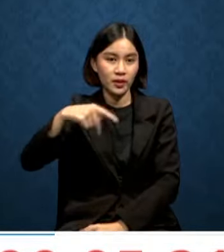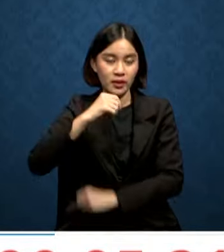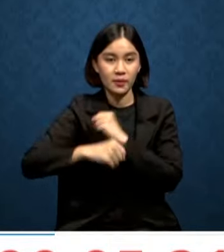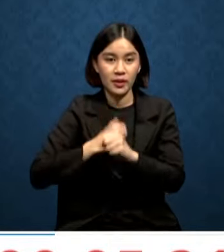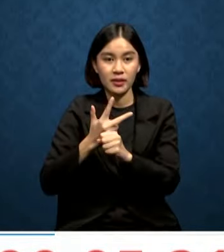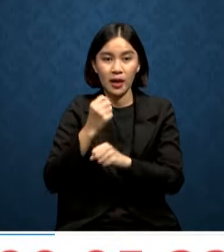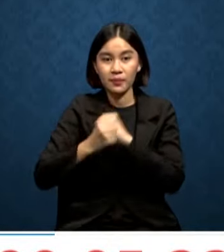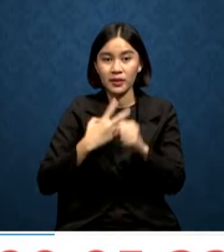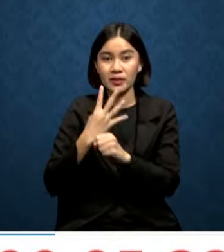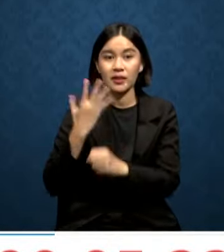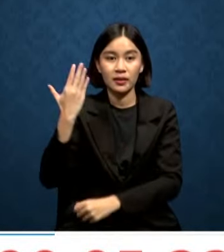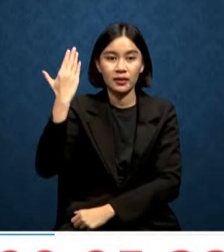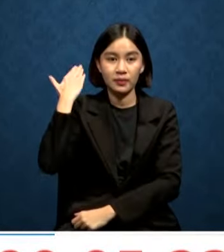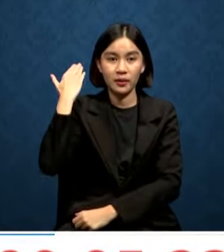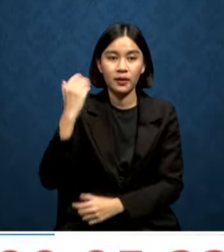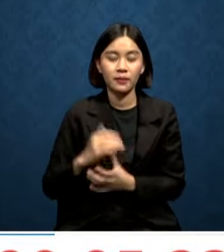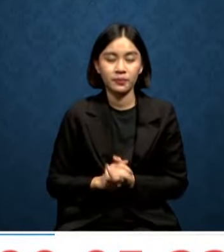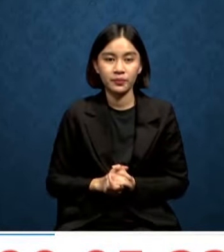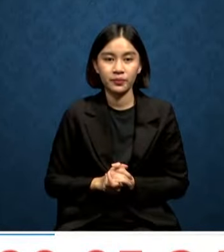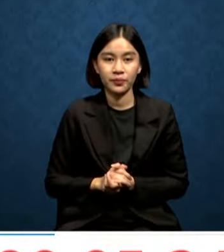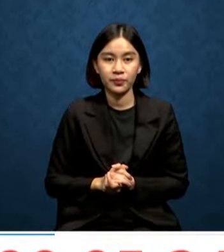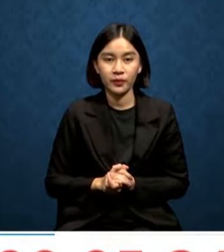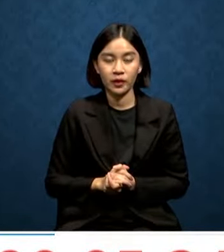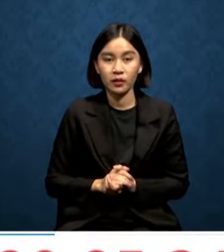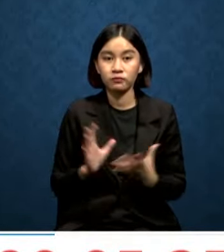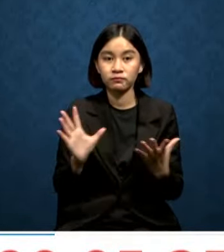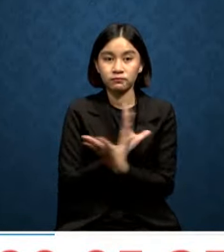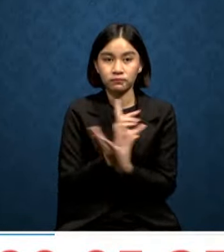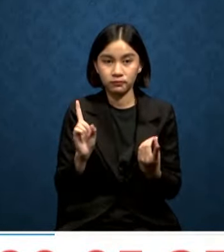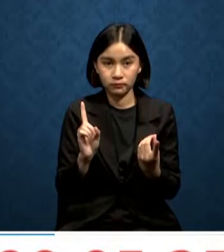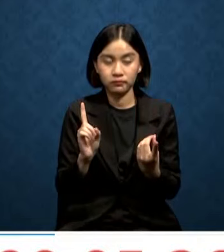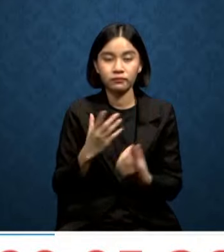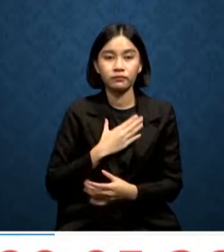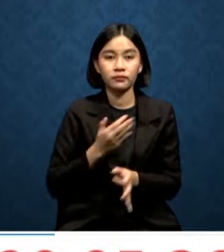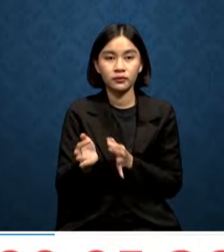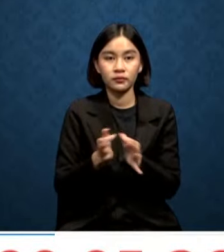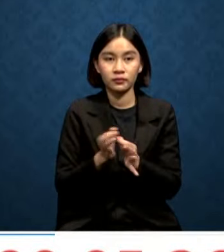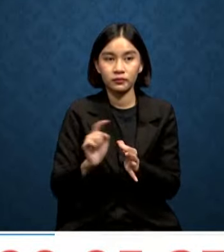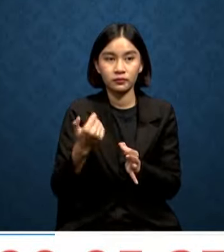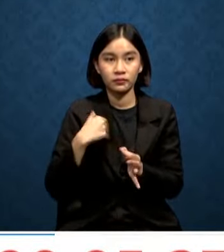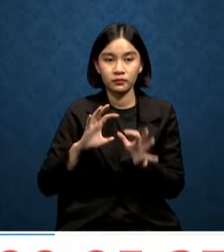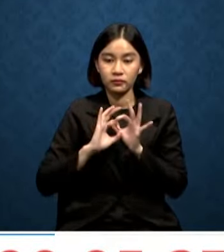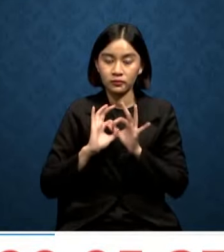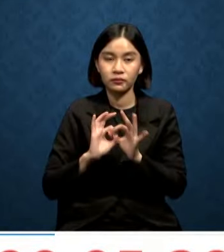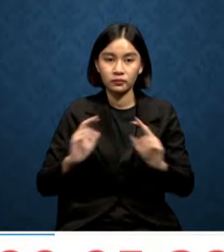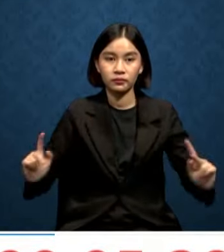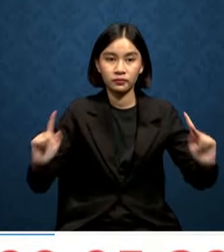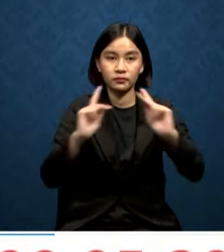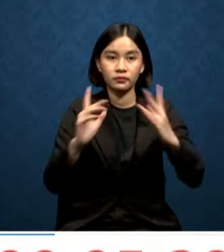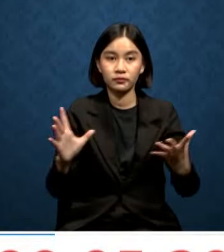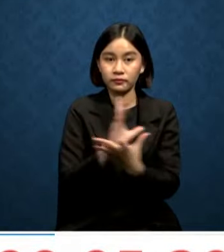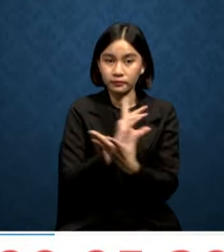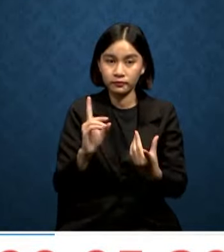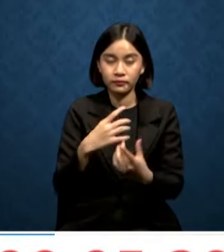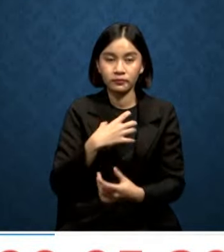ที่ผ่านมานะครับในส่วนของวัฒนธรรมครับผมต้องเรียนว่ามีข้อห่วงใยในเรื่องของกระทรวงวัฒนธรรมเนี่ยอยากจะ